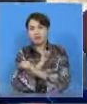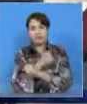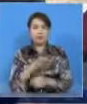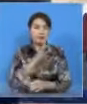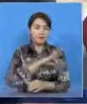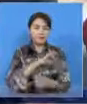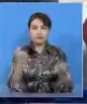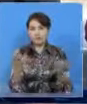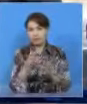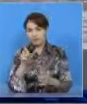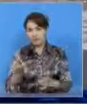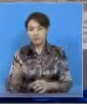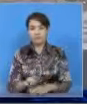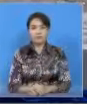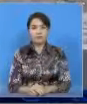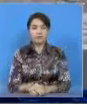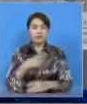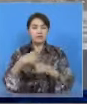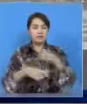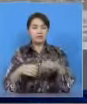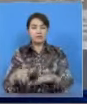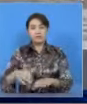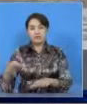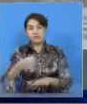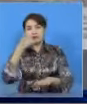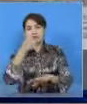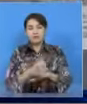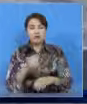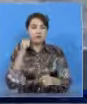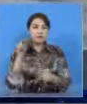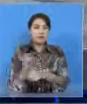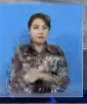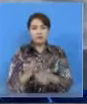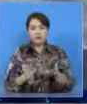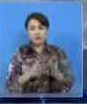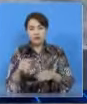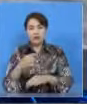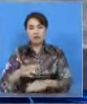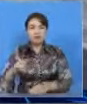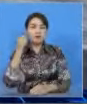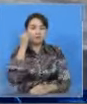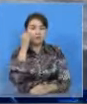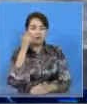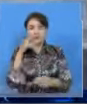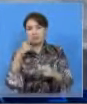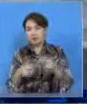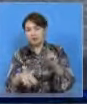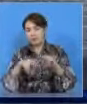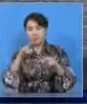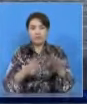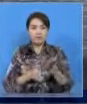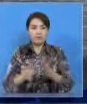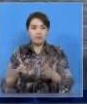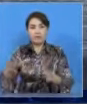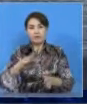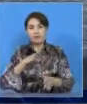пользой нужны населению. Далее глава региона осмотрел ход ремонтных дорог в районе Москва. Тут завершается строительство дорог,